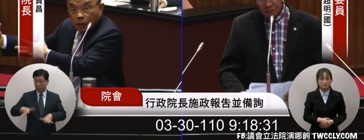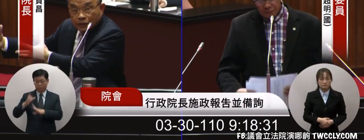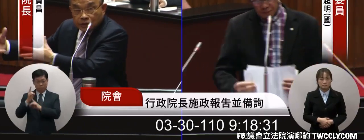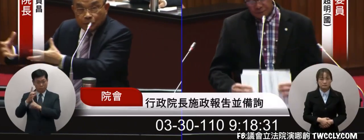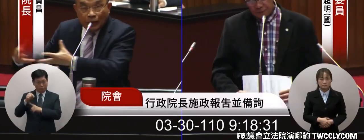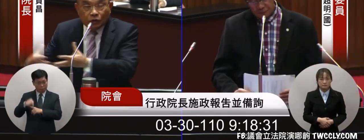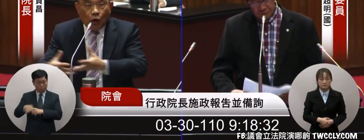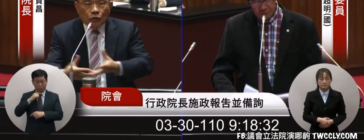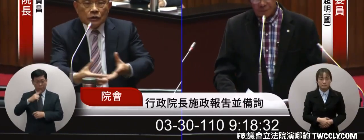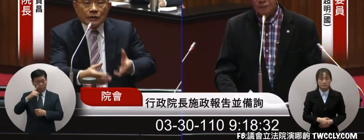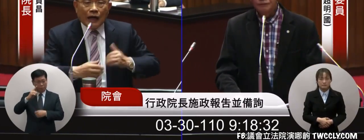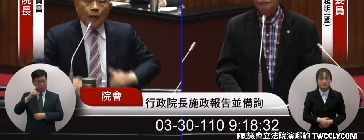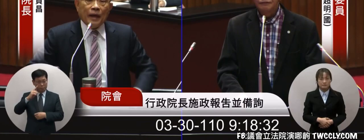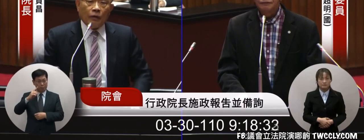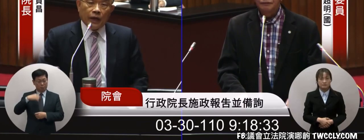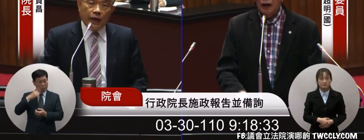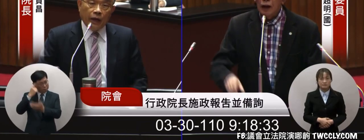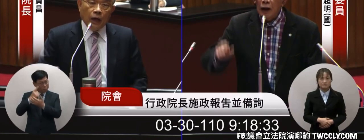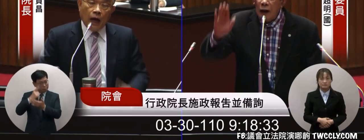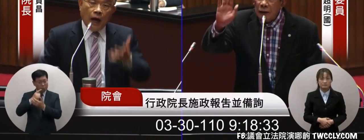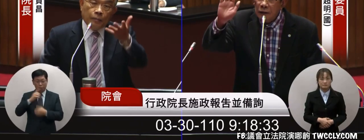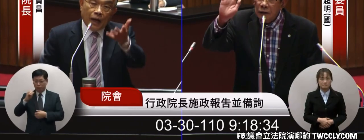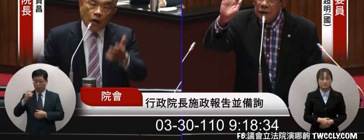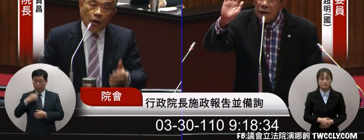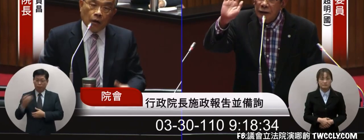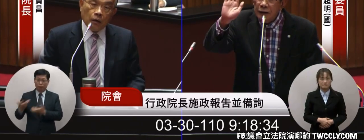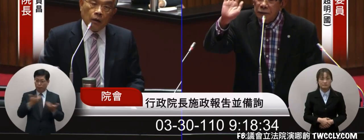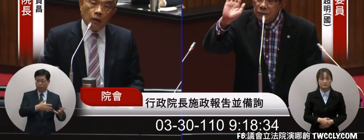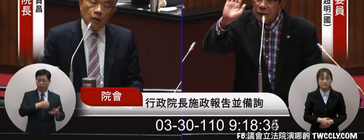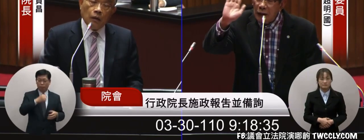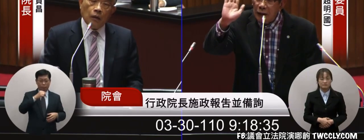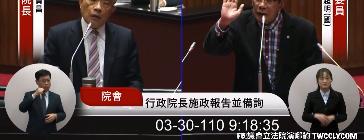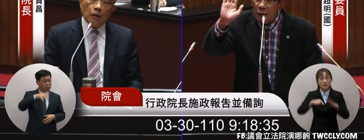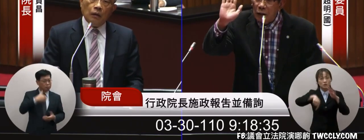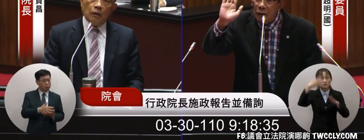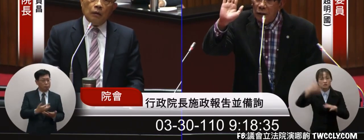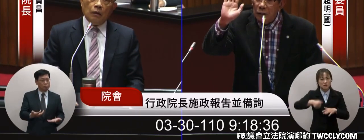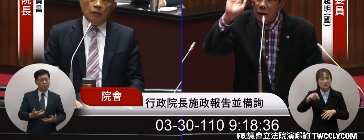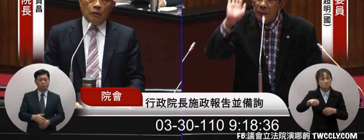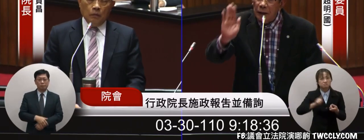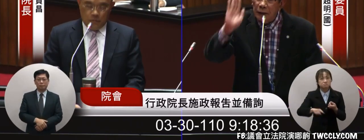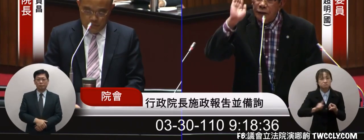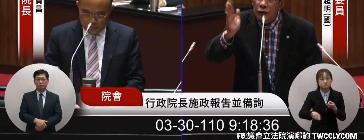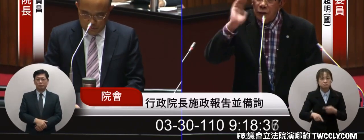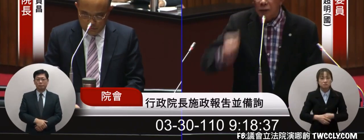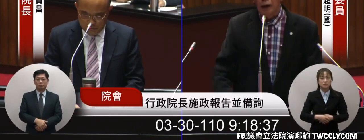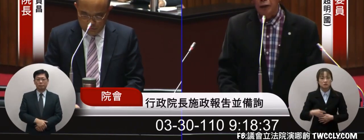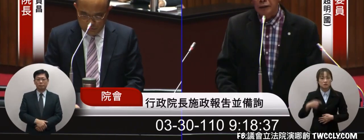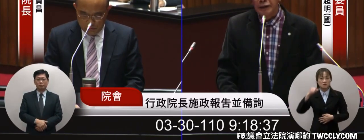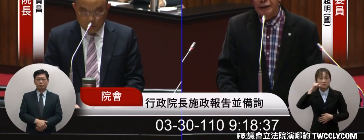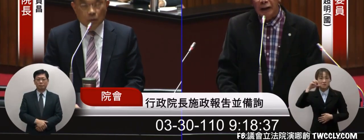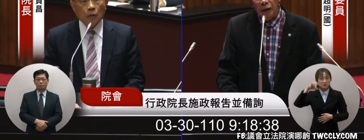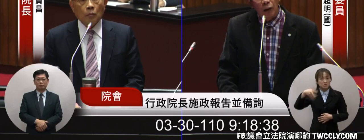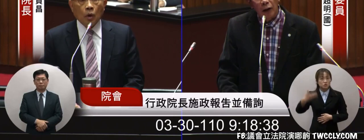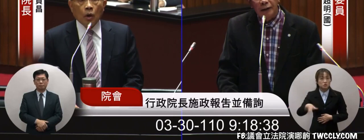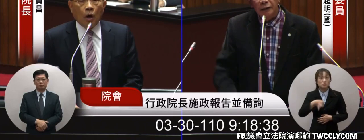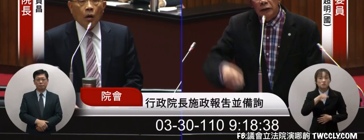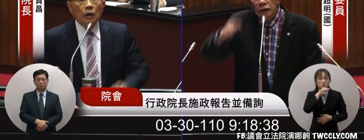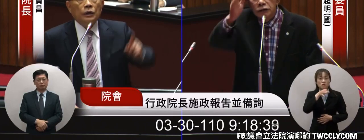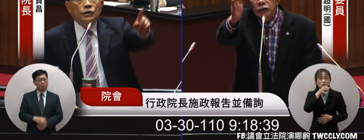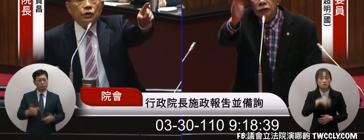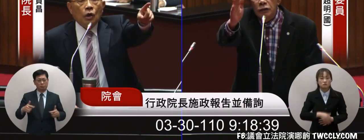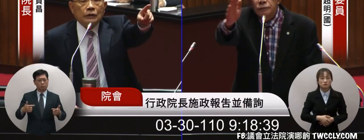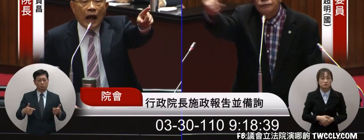不要在一萬檔上來苗栗你怎麼說一定不能這樣跟我說我苗栗的水就夠了你們騙著你